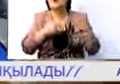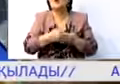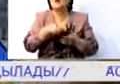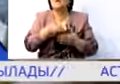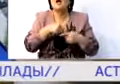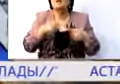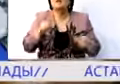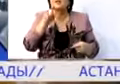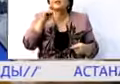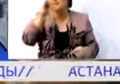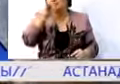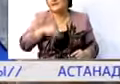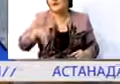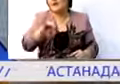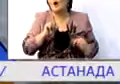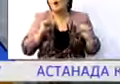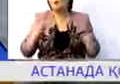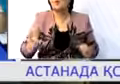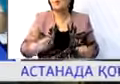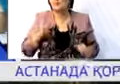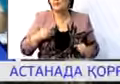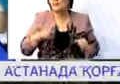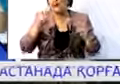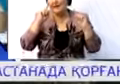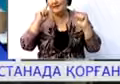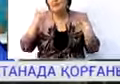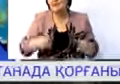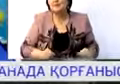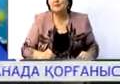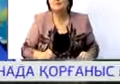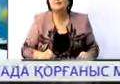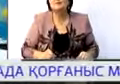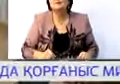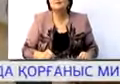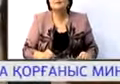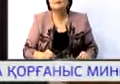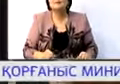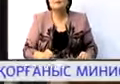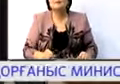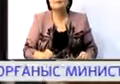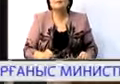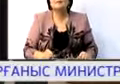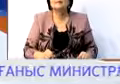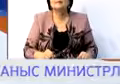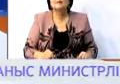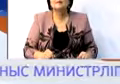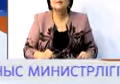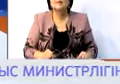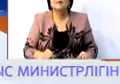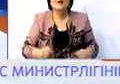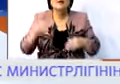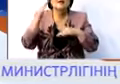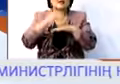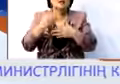жүрген бір топ жас Қазақстан Республикасының спорт шебері атанды. Әділжан Бердібеков, Алпамыс Әшірбеков, Қанат Махамбетов, Қызылорда телеарнасы.